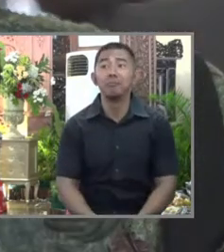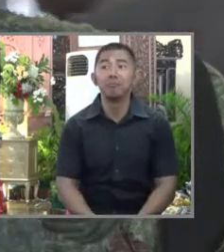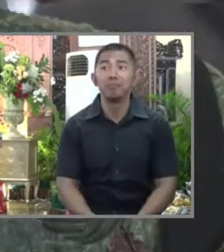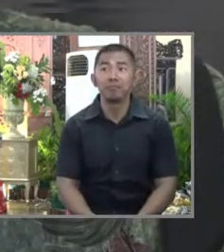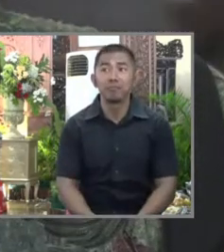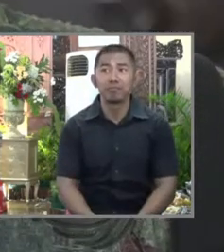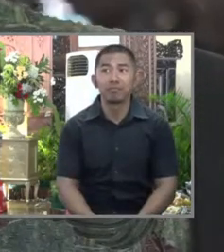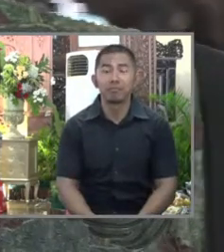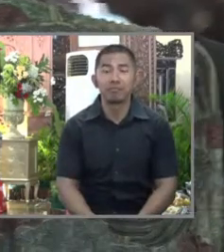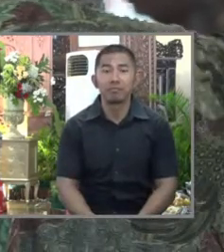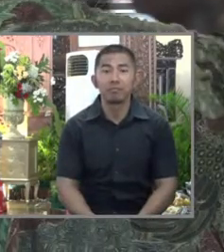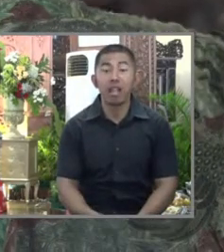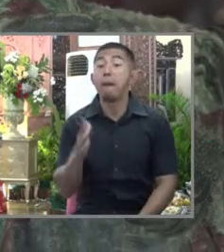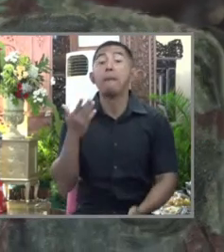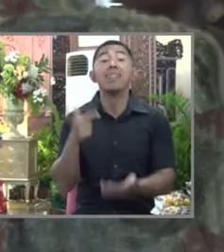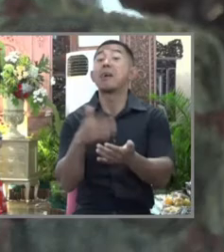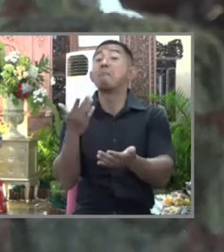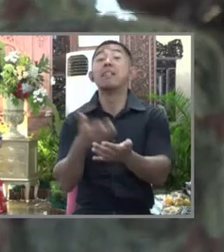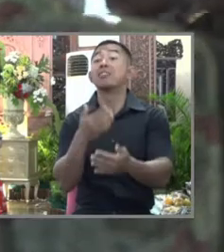Hah?